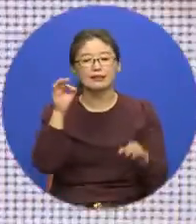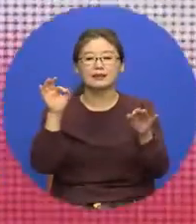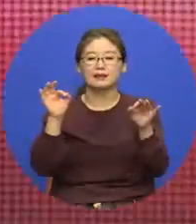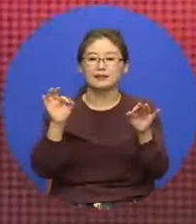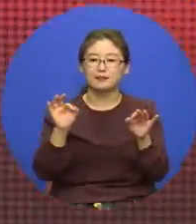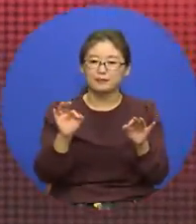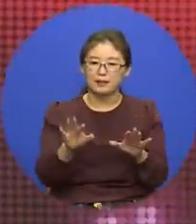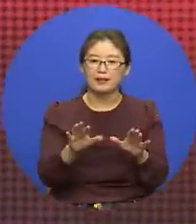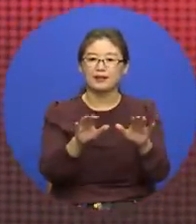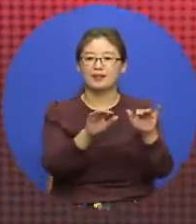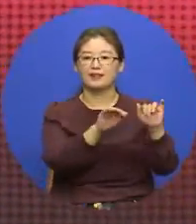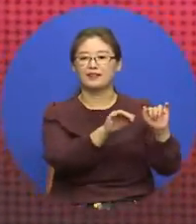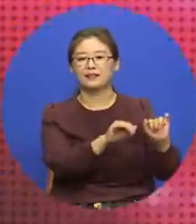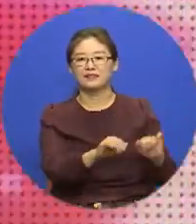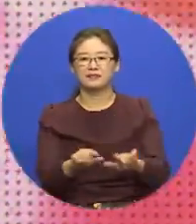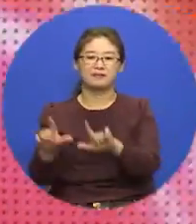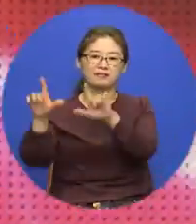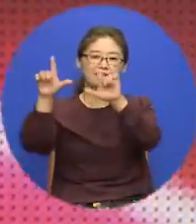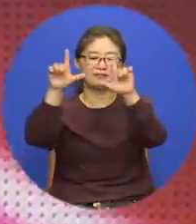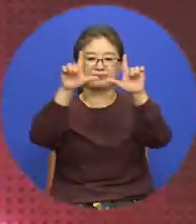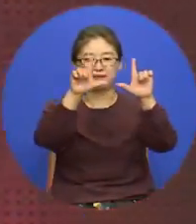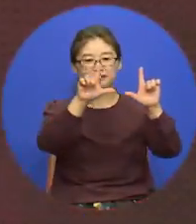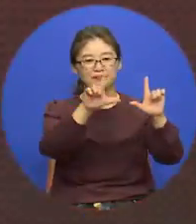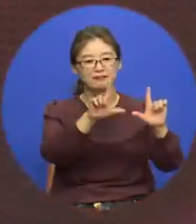짧은 인생에